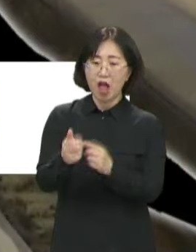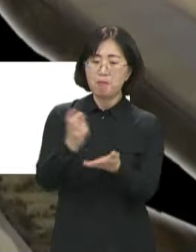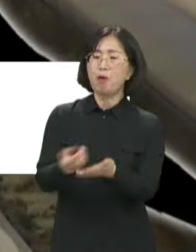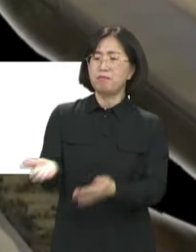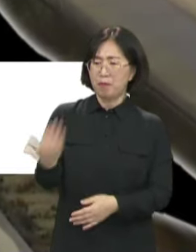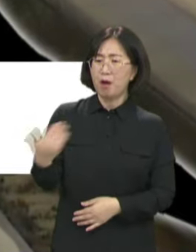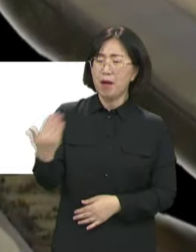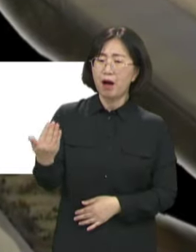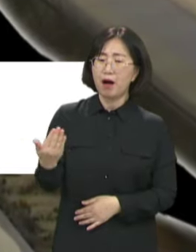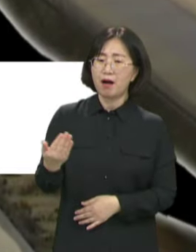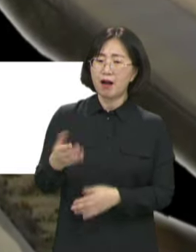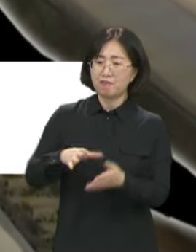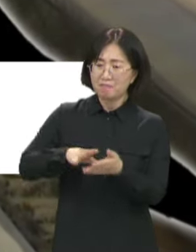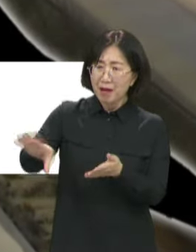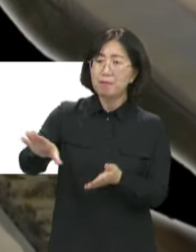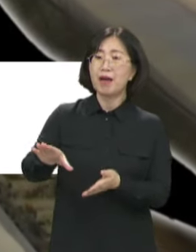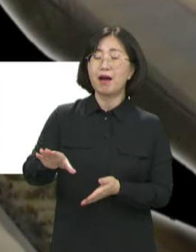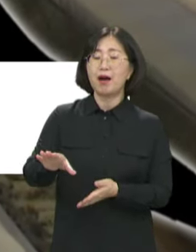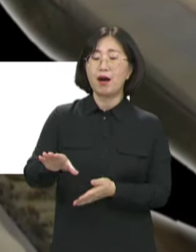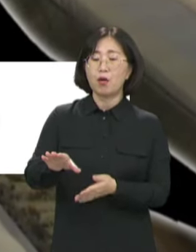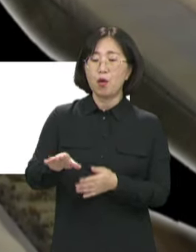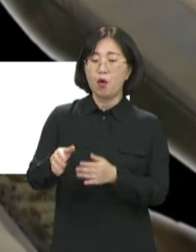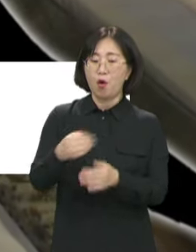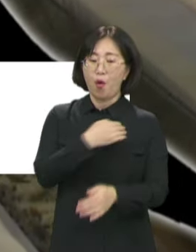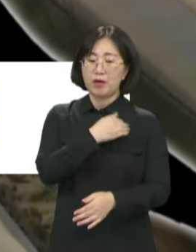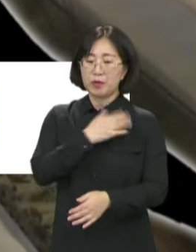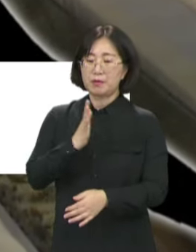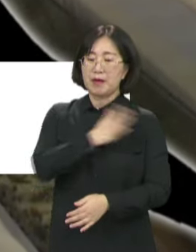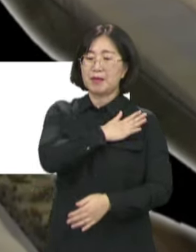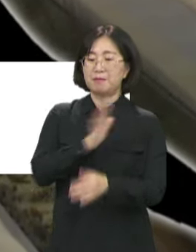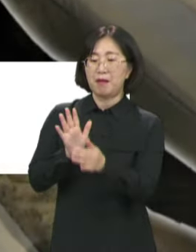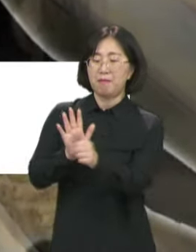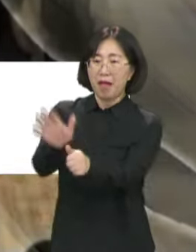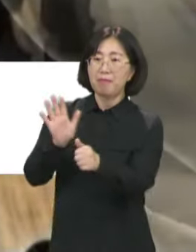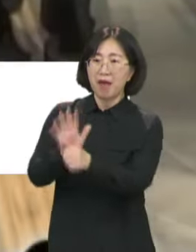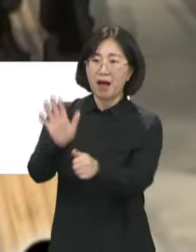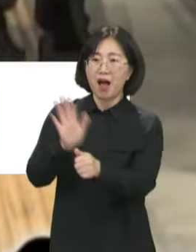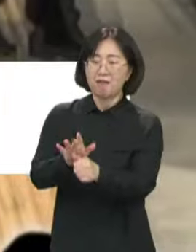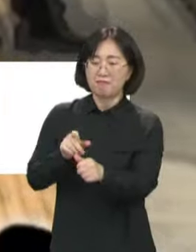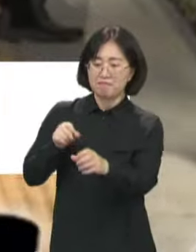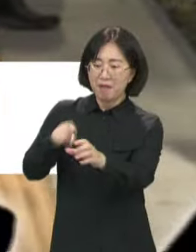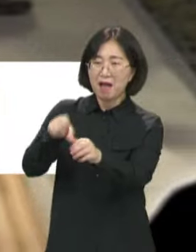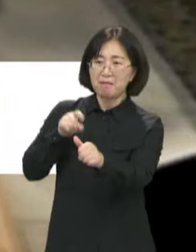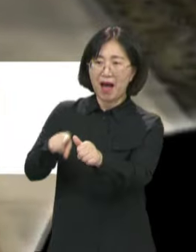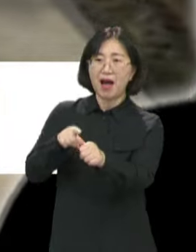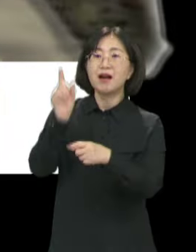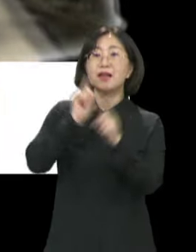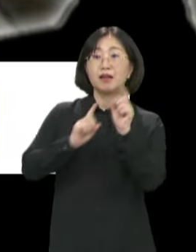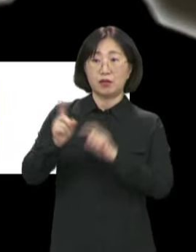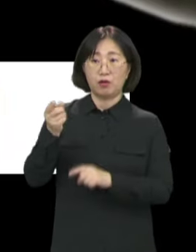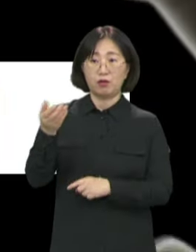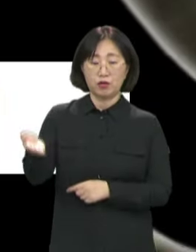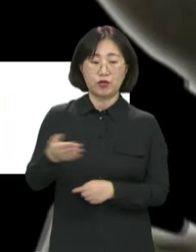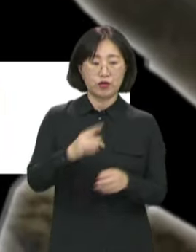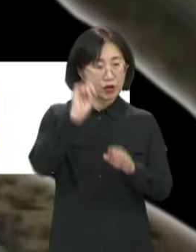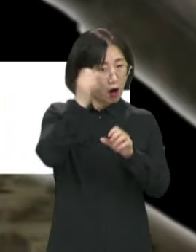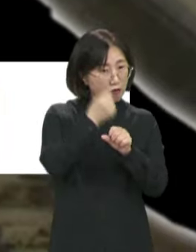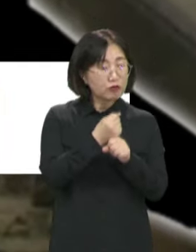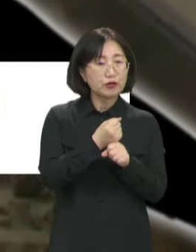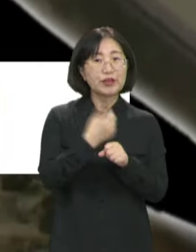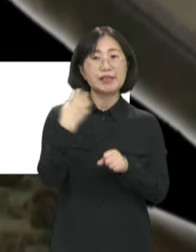규정을 가져오라며 행패를 부리고 왼쪽 가슴을 밀치며 낭심을 걷어차는 등 상해를 입힌 혐의로 모